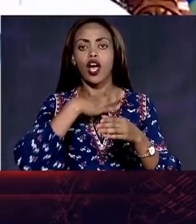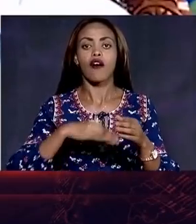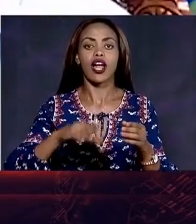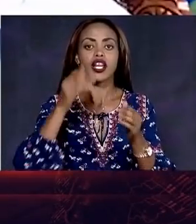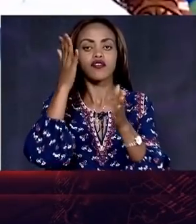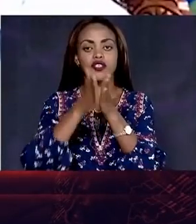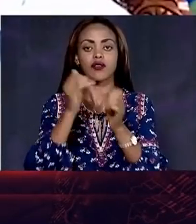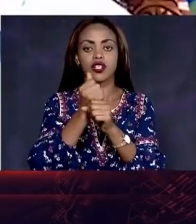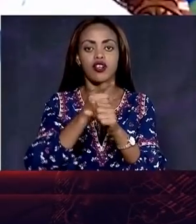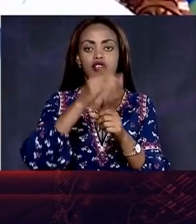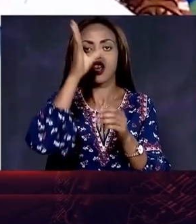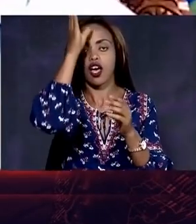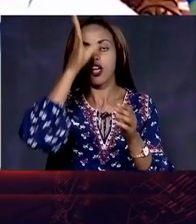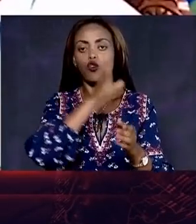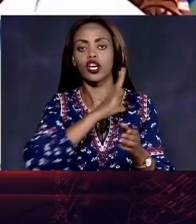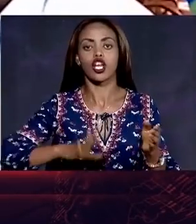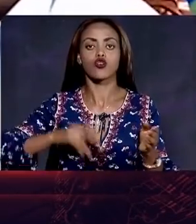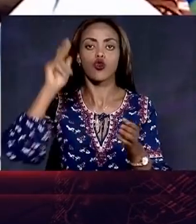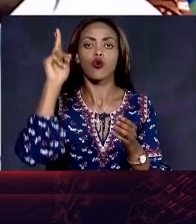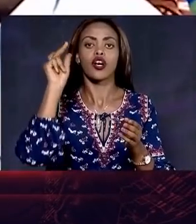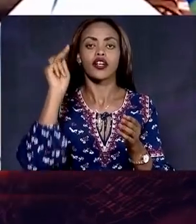گیتا چورده تزاری بام